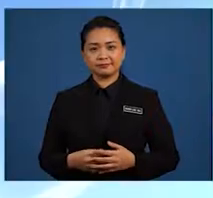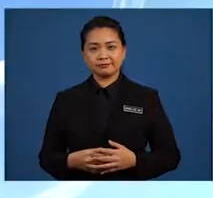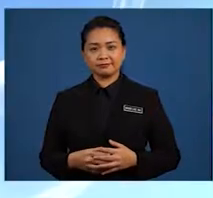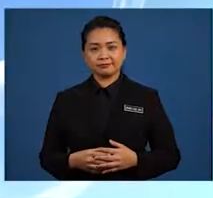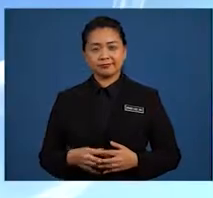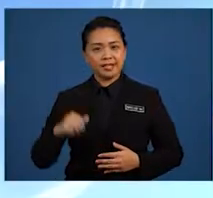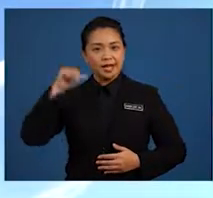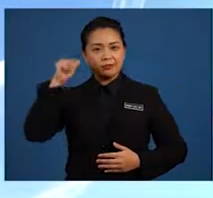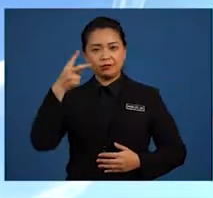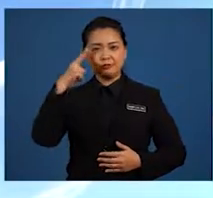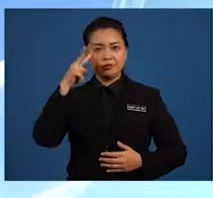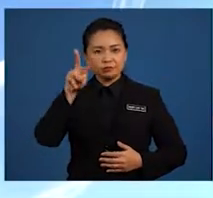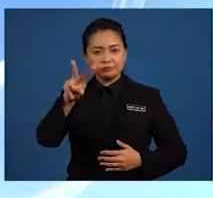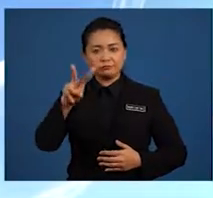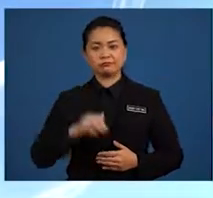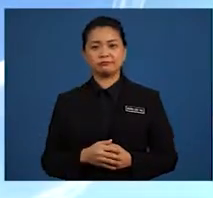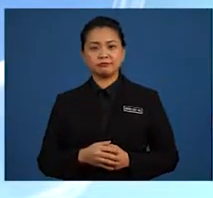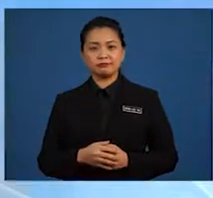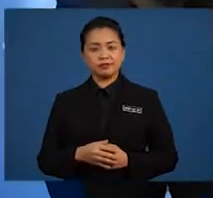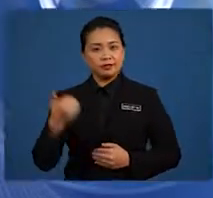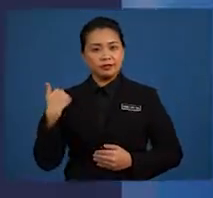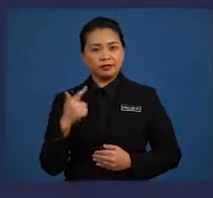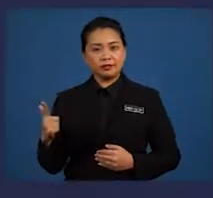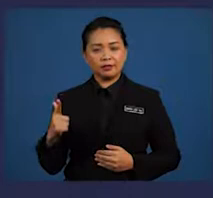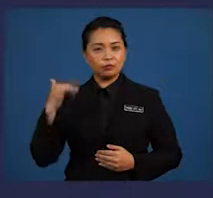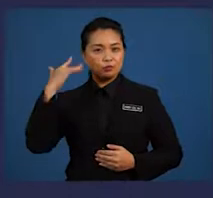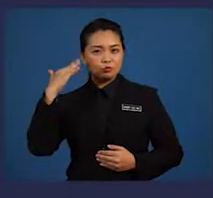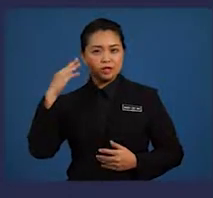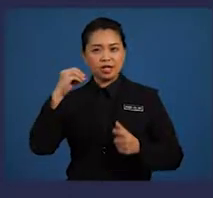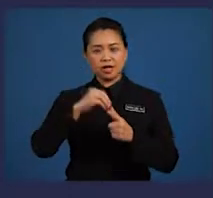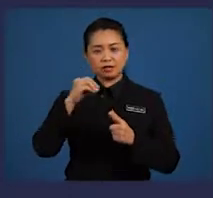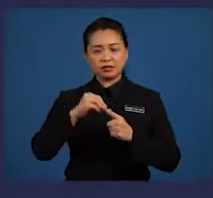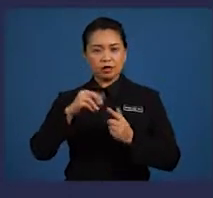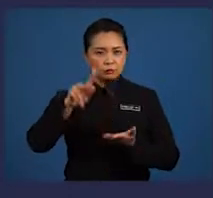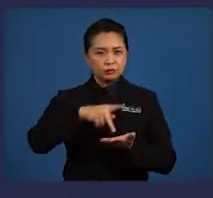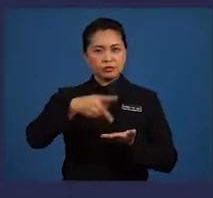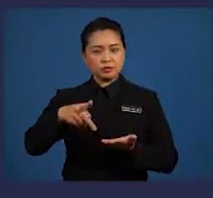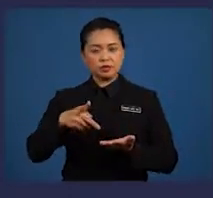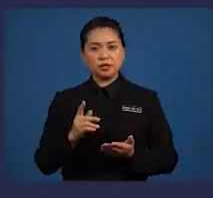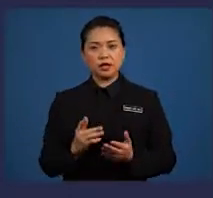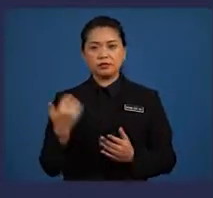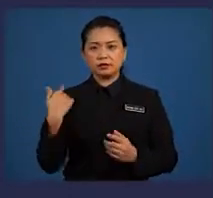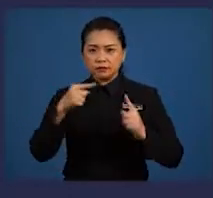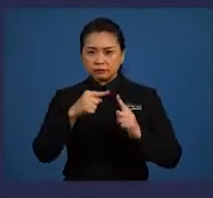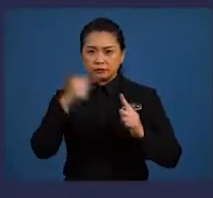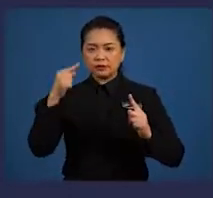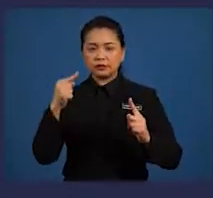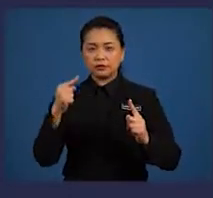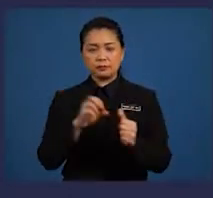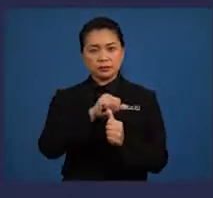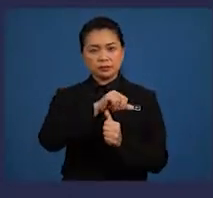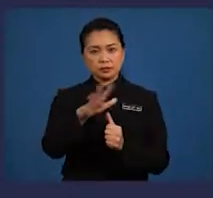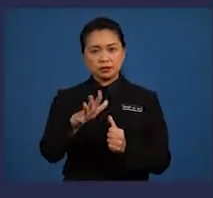audio visual audio jiwa elah Bunyi atau menyuntik yang dapat menimbulkan rangsangan dan